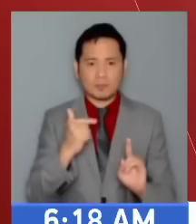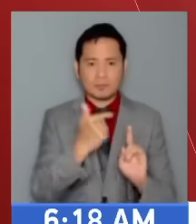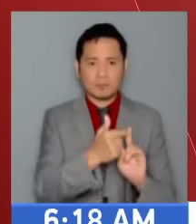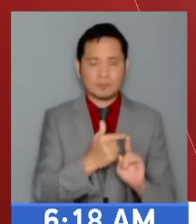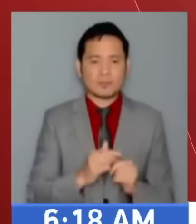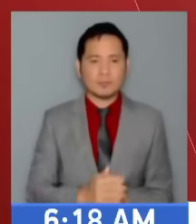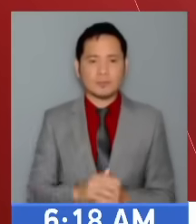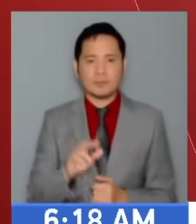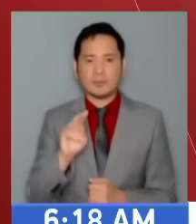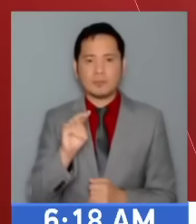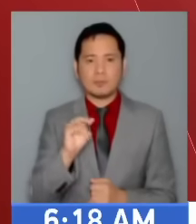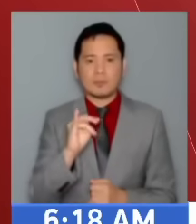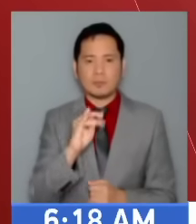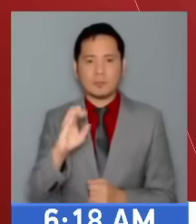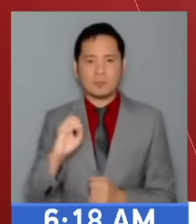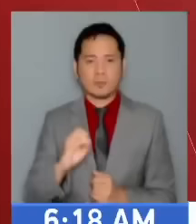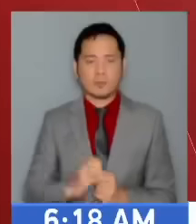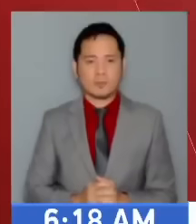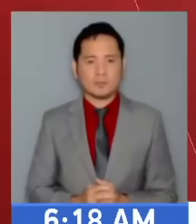Sereno